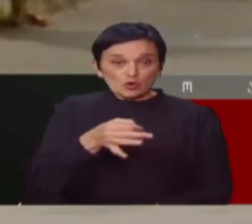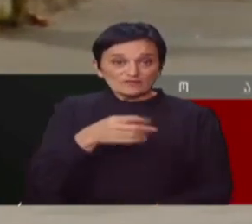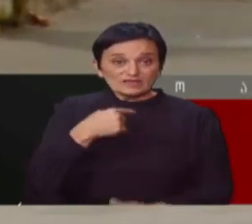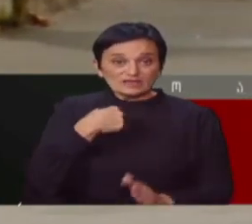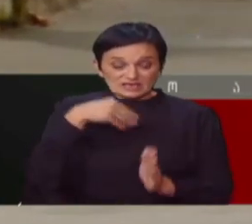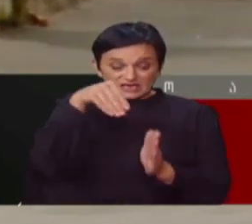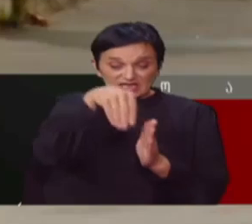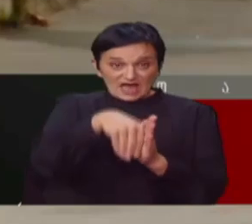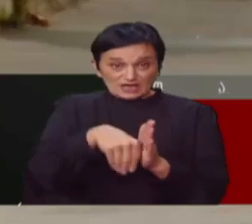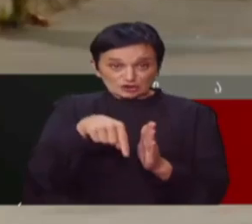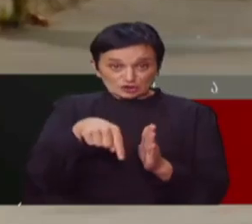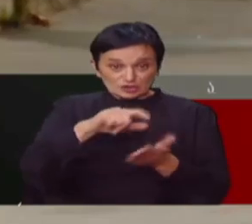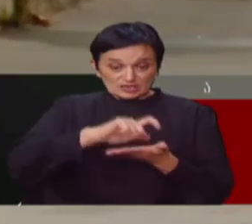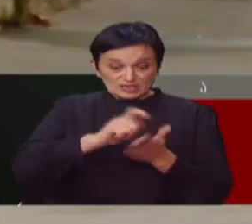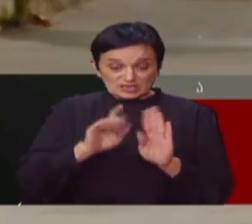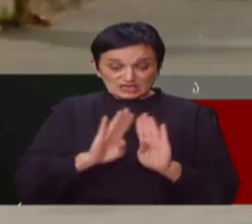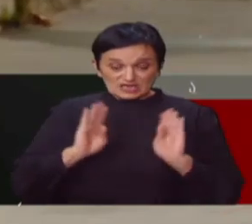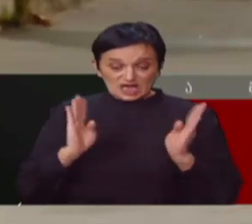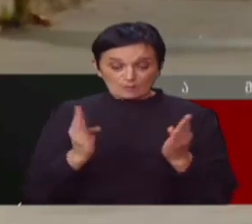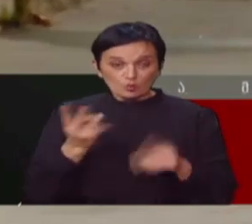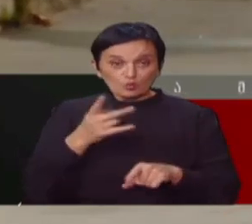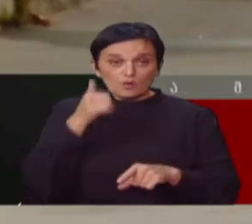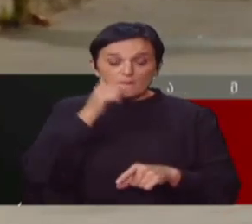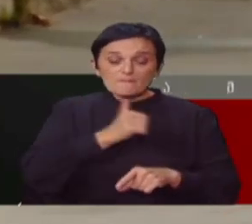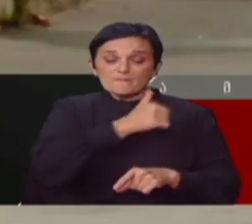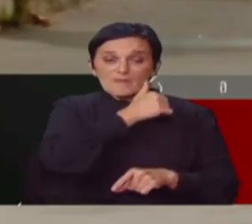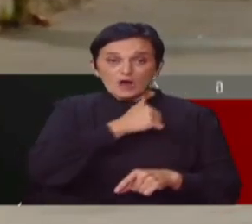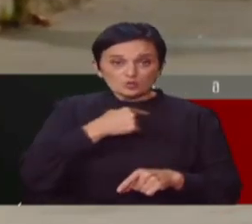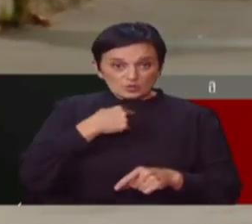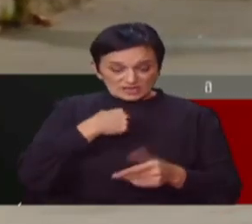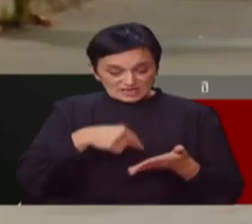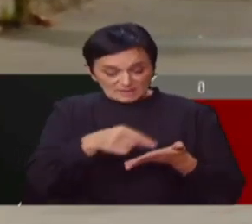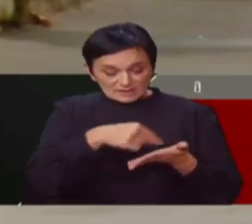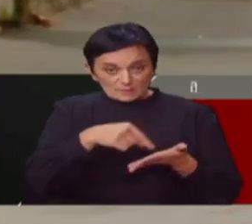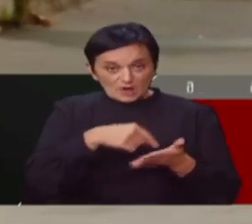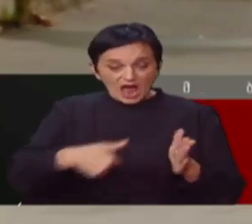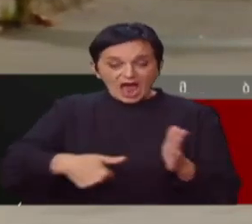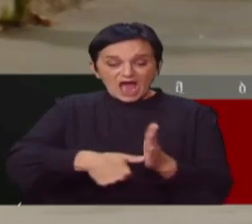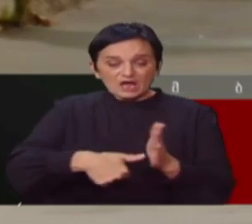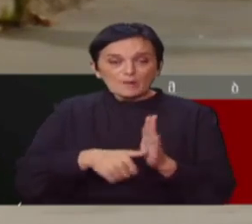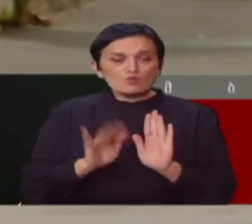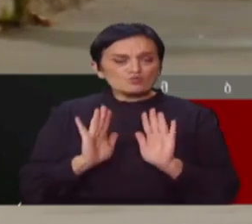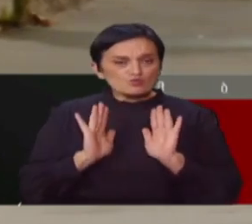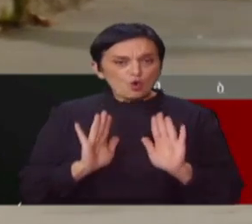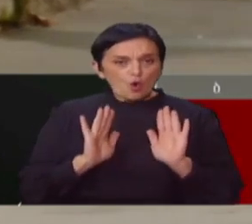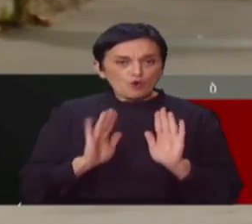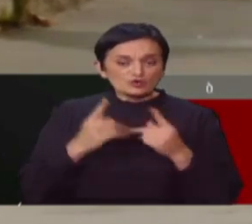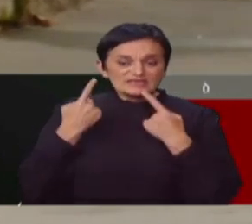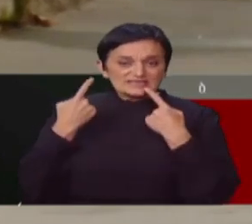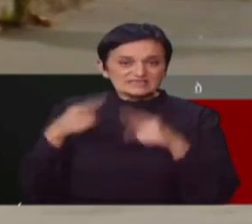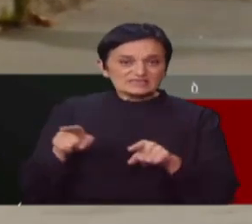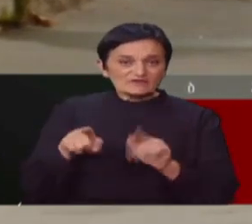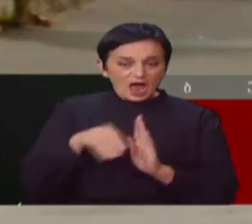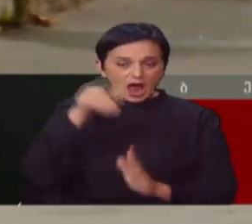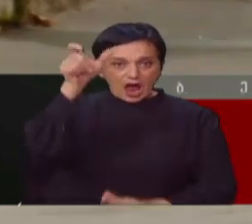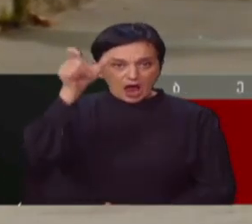პერიოდში, კაბინაში, სადაც ფარული უნდა იყოს მის მიცემა, ეხმარება მხოლოდ და მხოლოდ სხვა ამომრჩეველი,